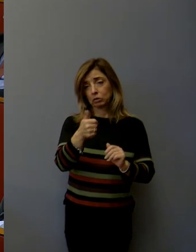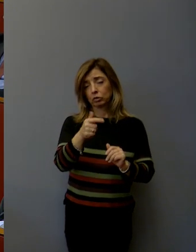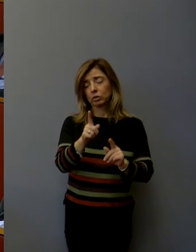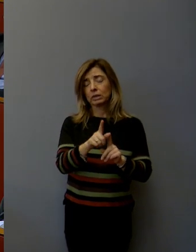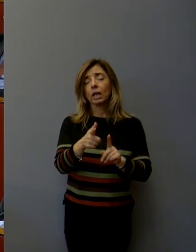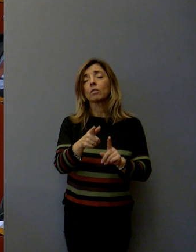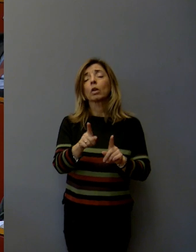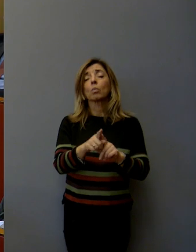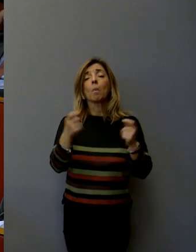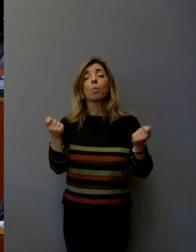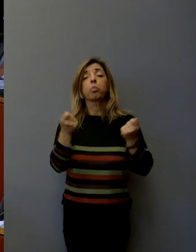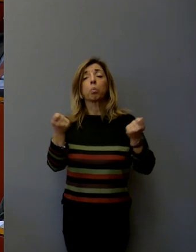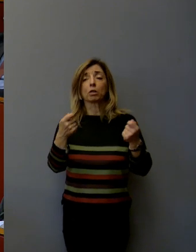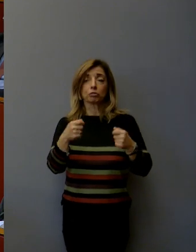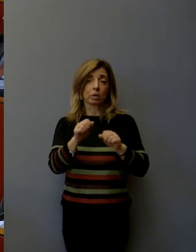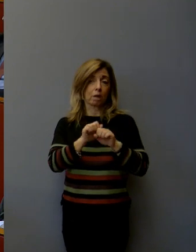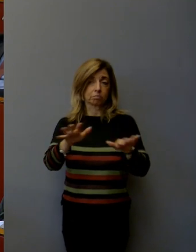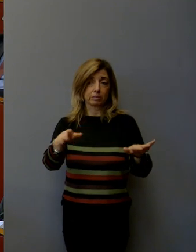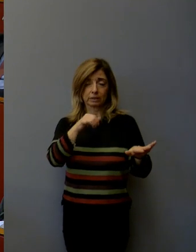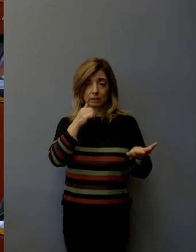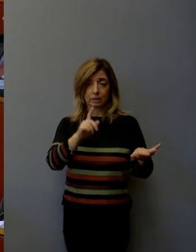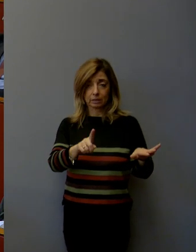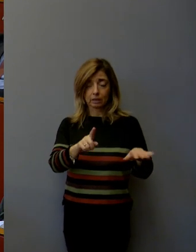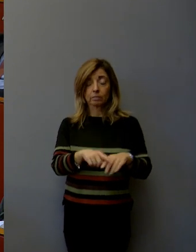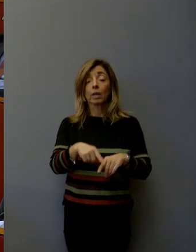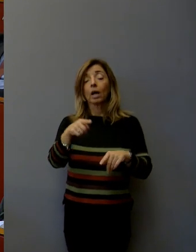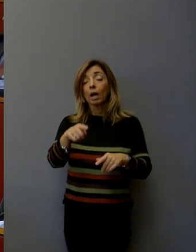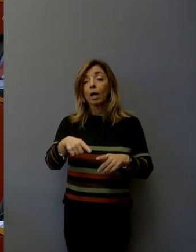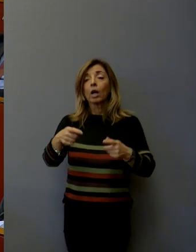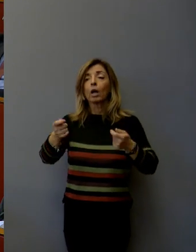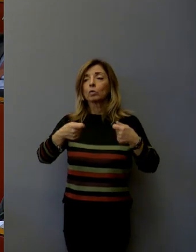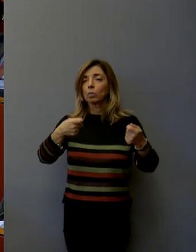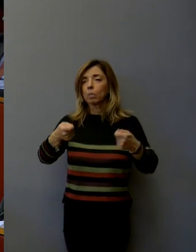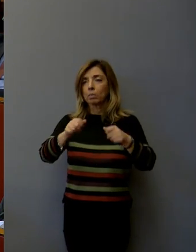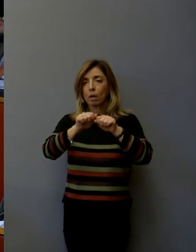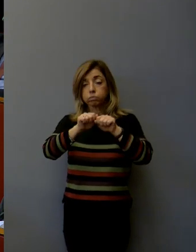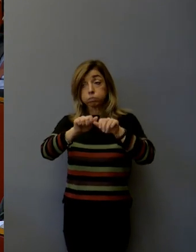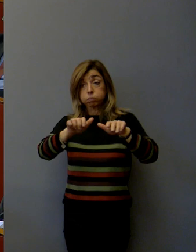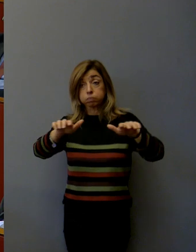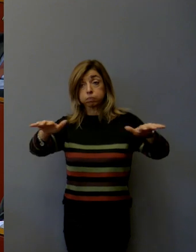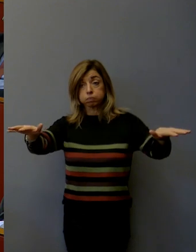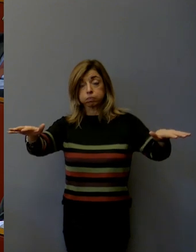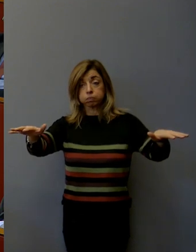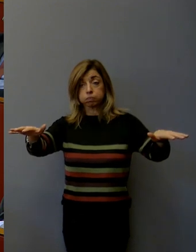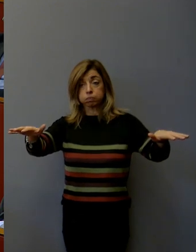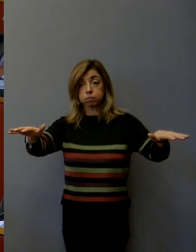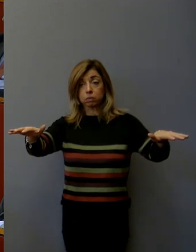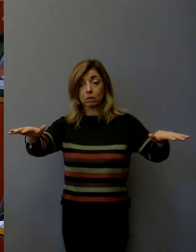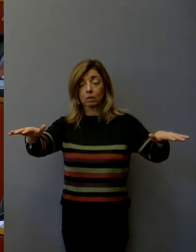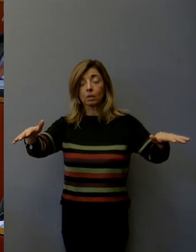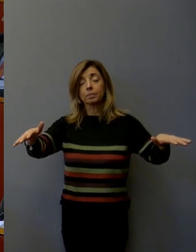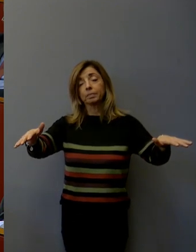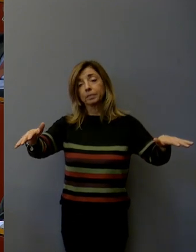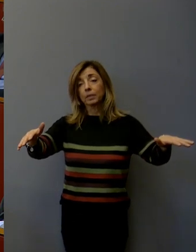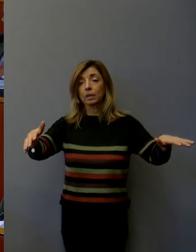già successo Comunque grande distribuzione peraltro anche da un punto di vista estetico è